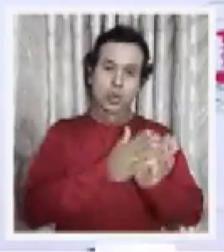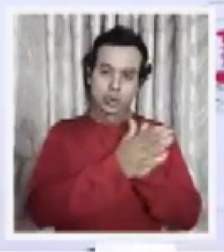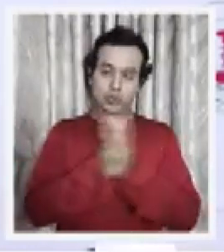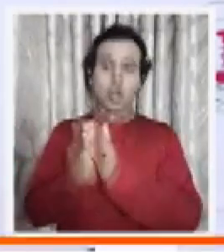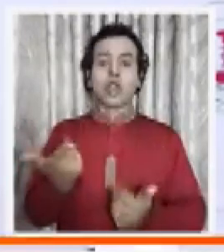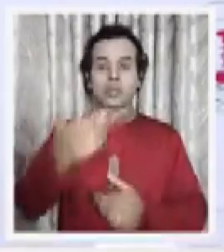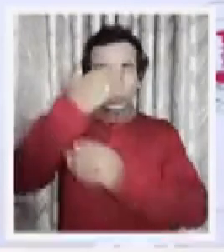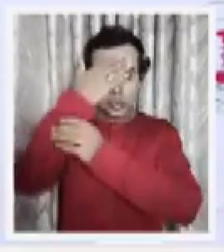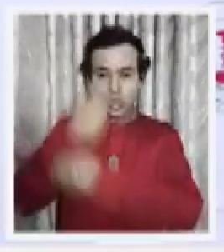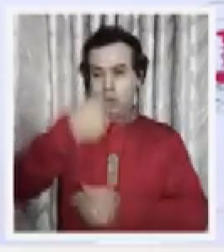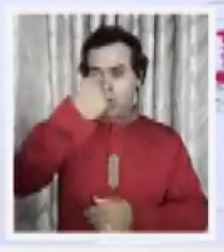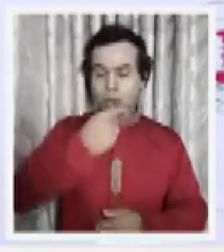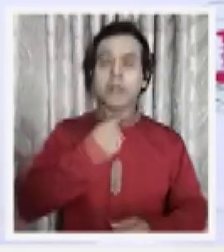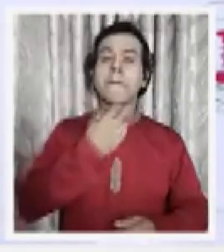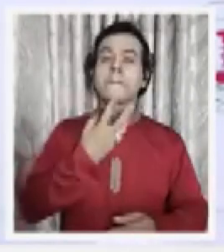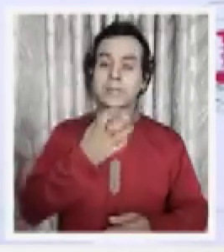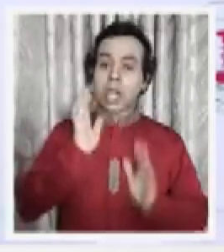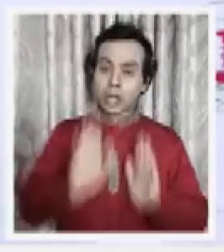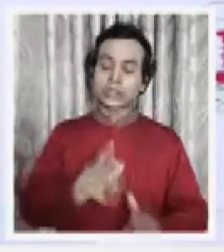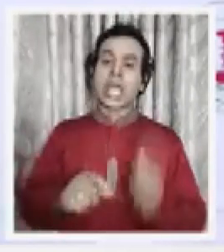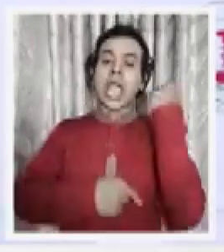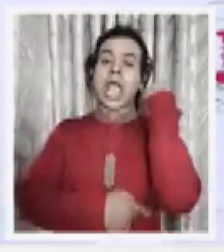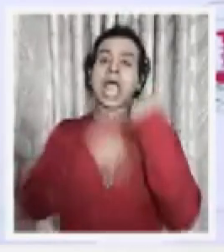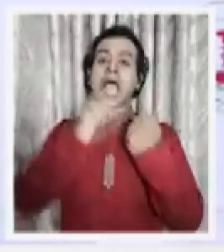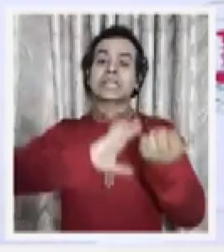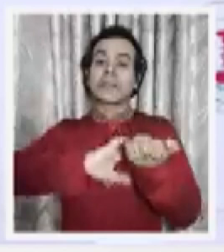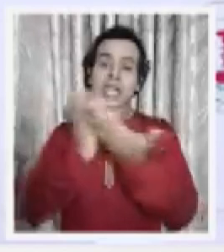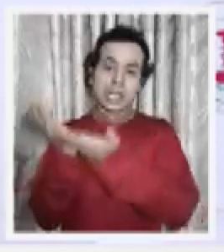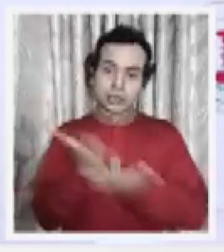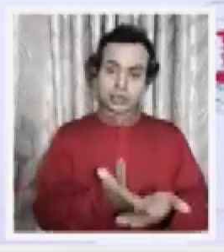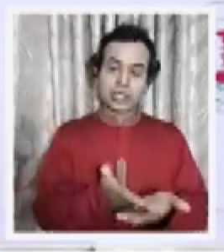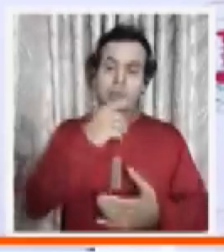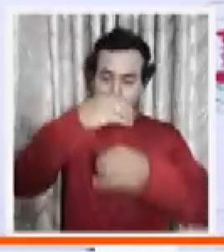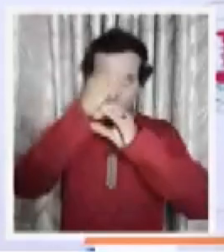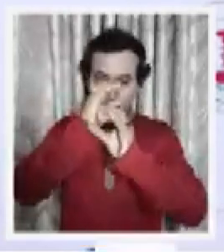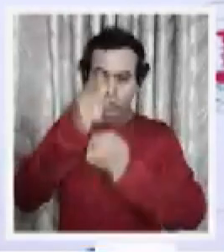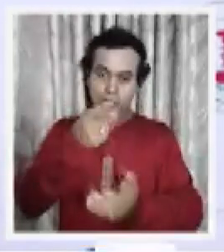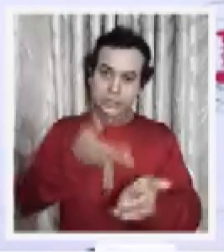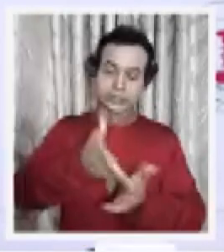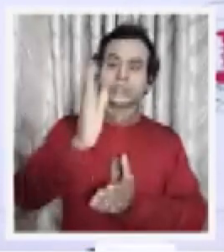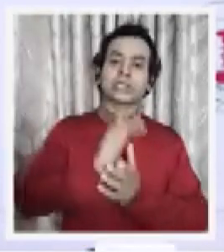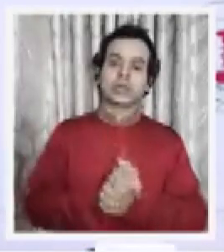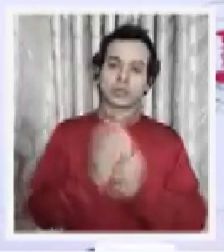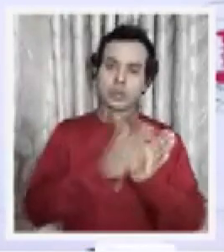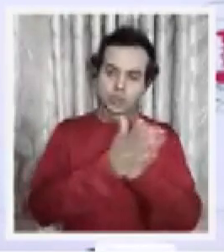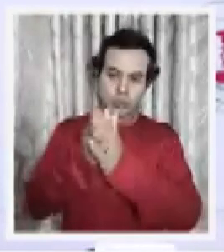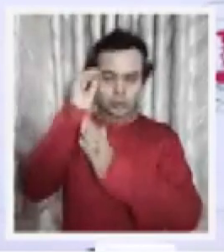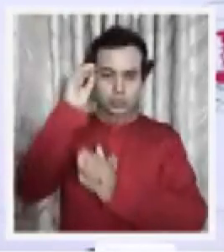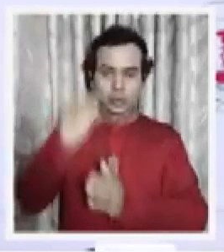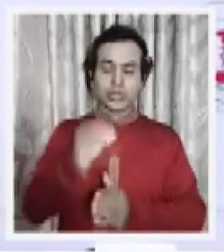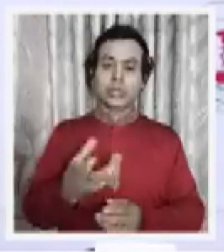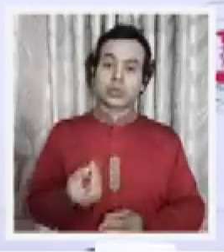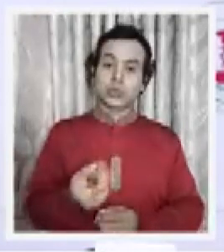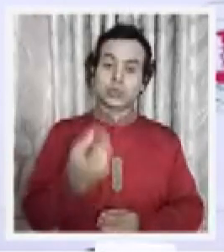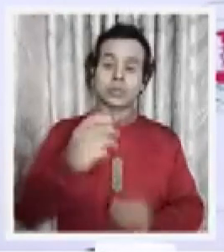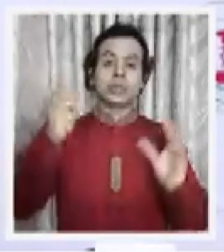নমুনা পরীক্ষা করতে দিন, নমুনা পরীক্ষার মাধ্যমেই এই করোনা বা কোভিডকে আমরা প্রতিরোধ করতে পারব। রোগ শনাক্তকরণ